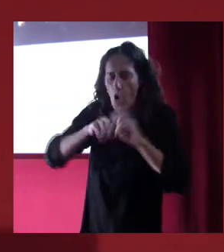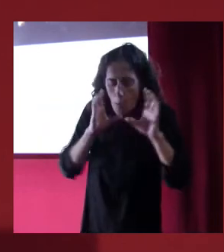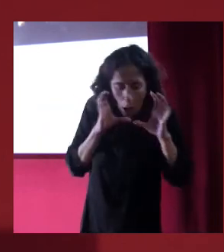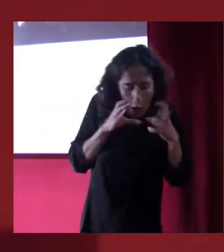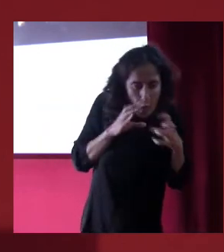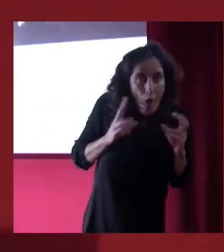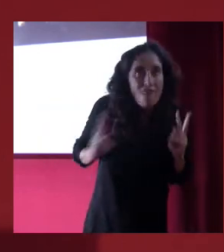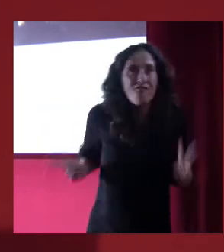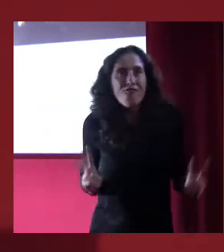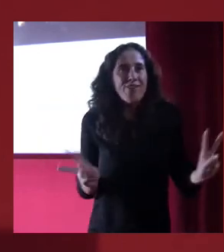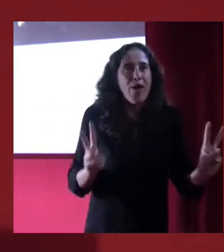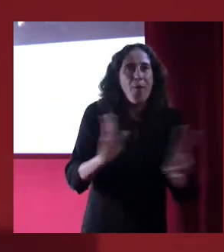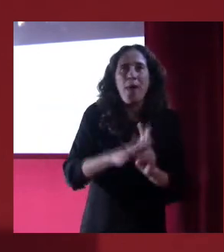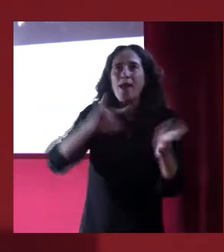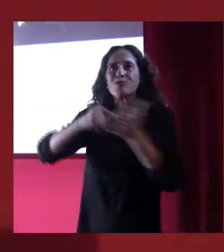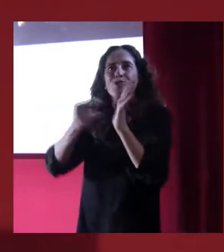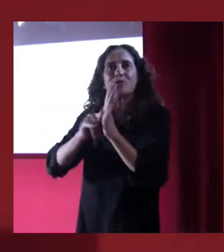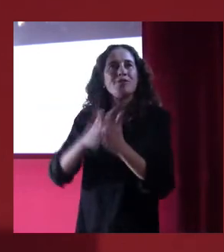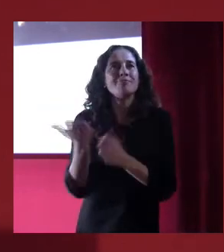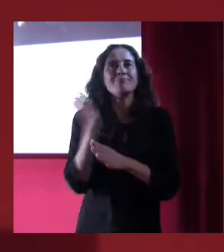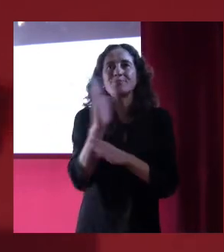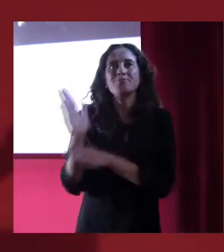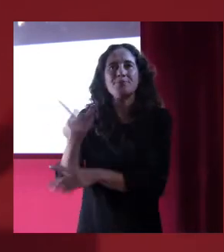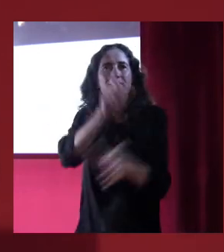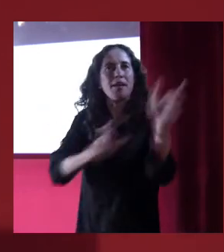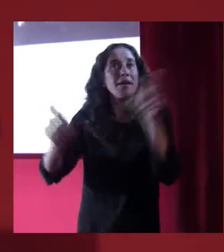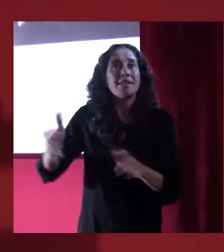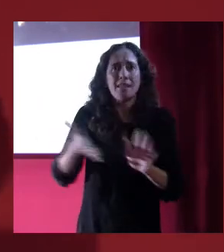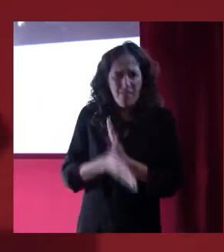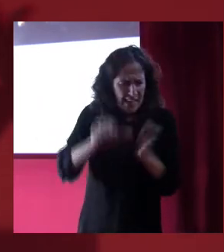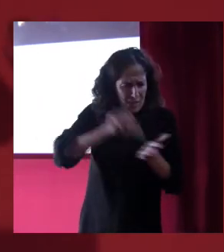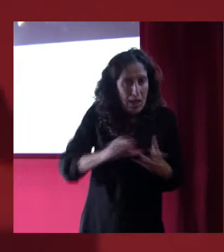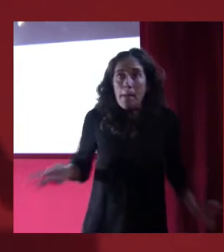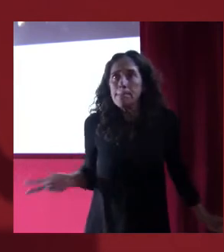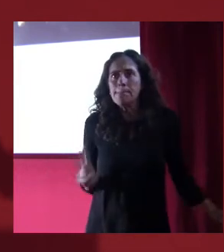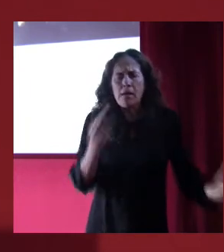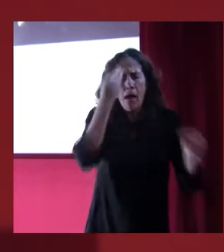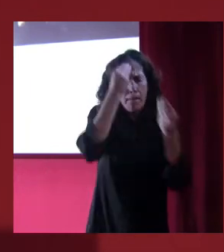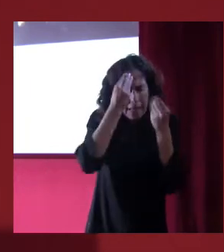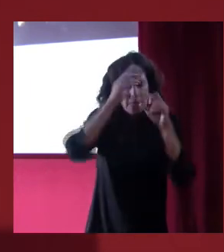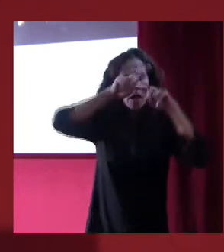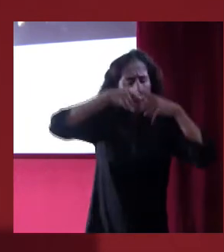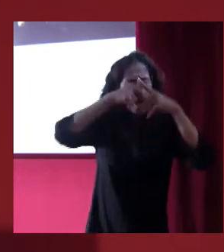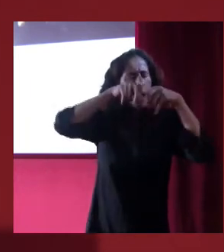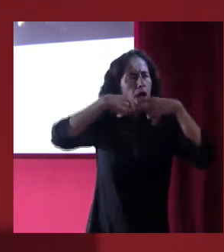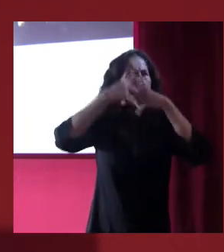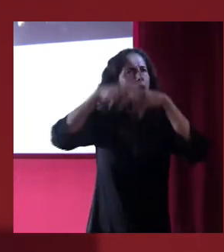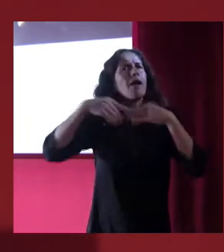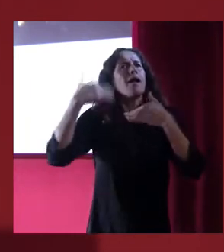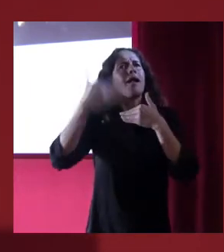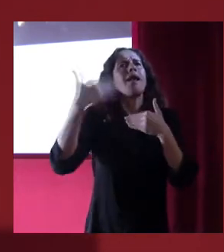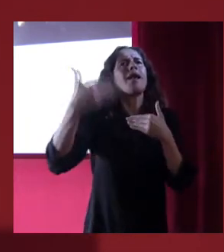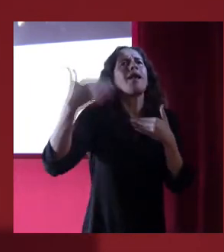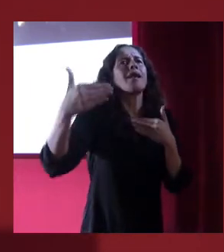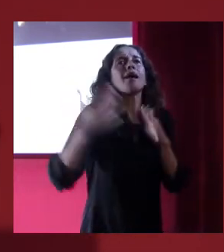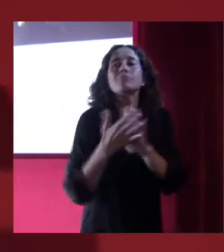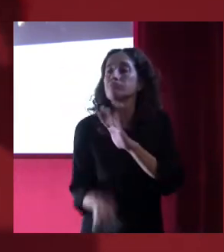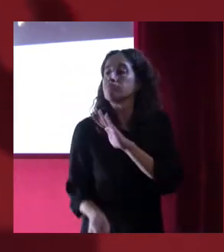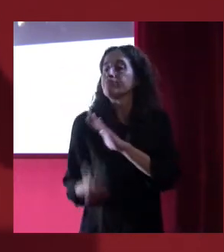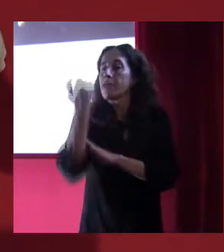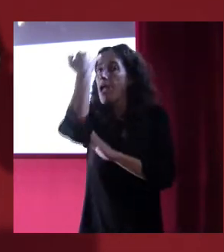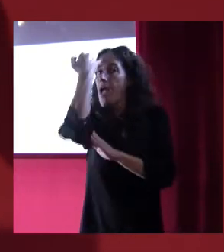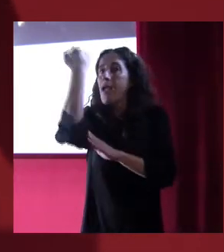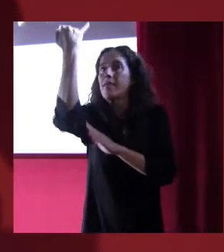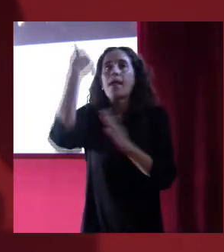viu de solucions per a les persones, en una ciutat viva que es pensi i es repensi constantment, on es generen idees,